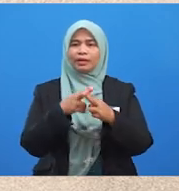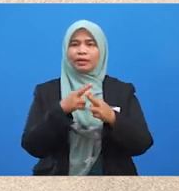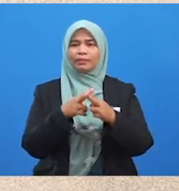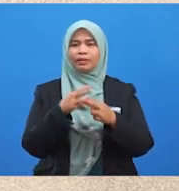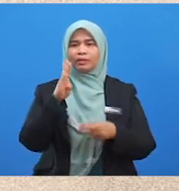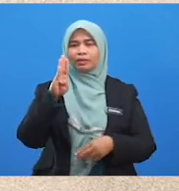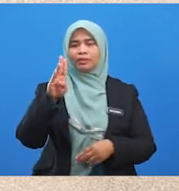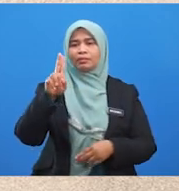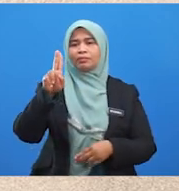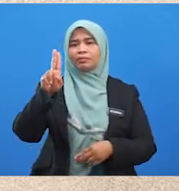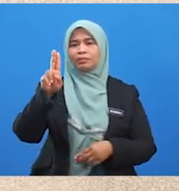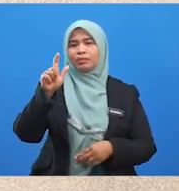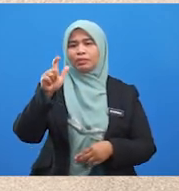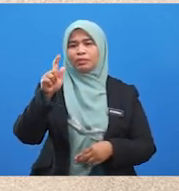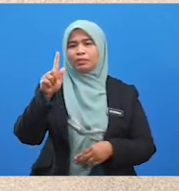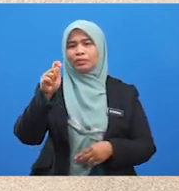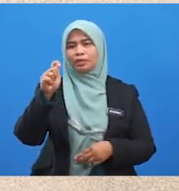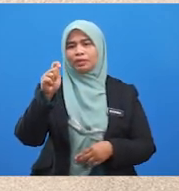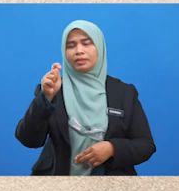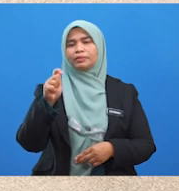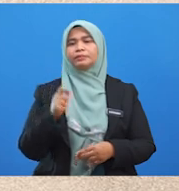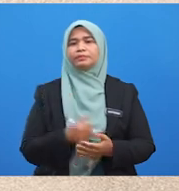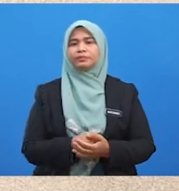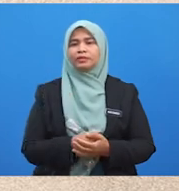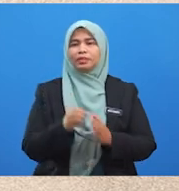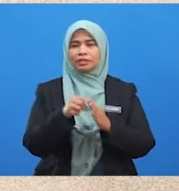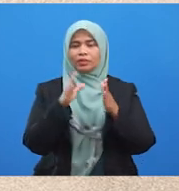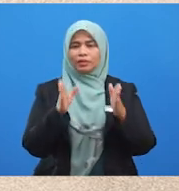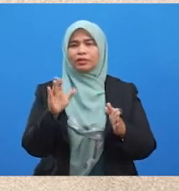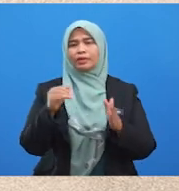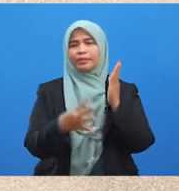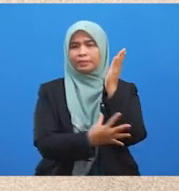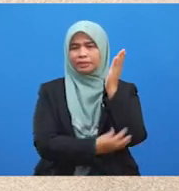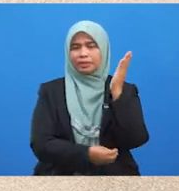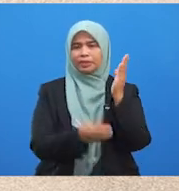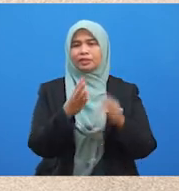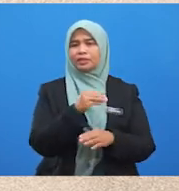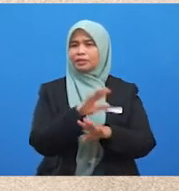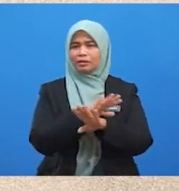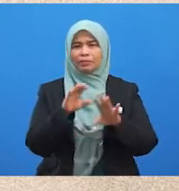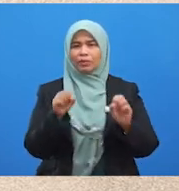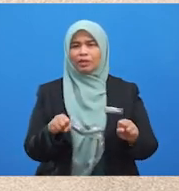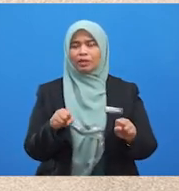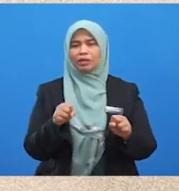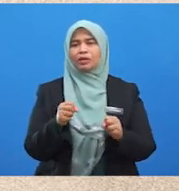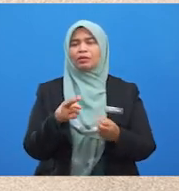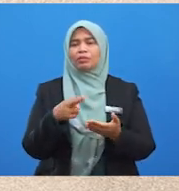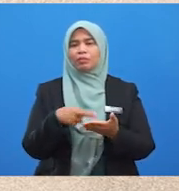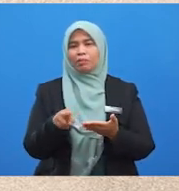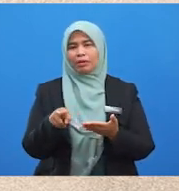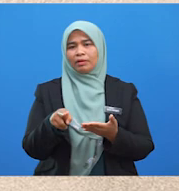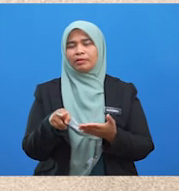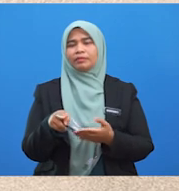ialah Bulat bin Leper. Bulat seorang yang miskin dan tidak mampu mengupah peguam